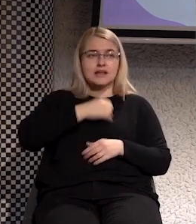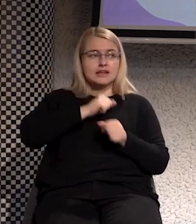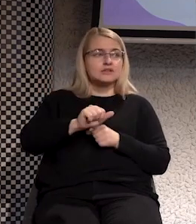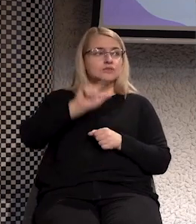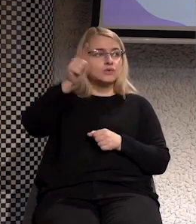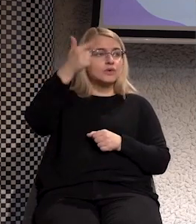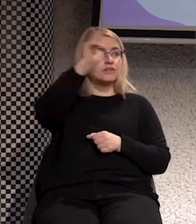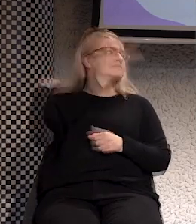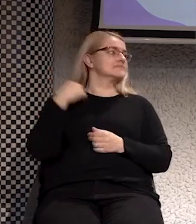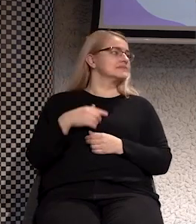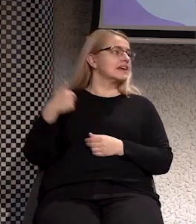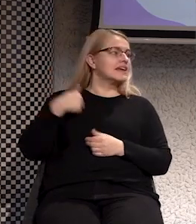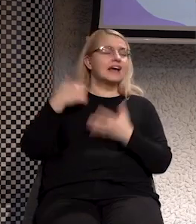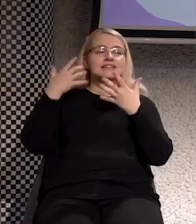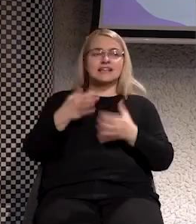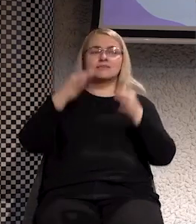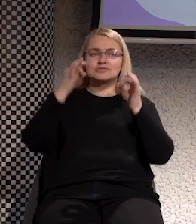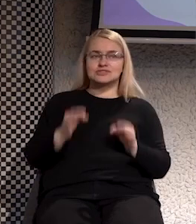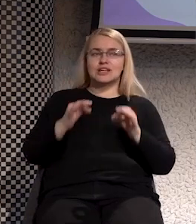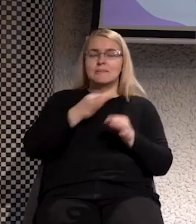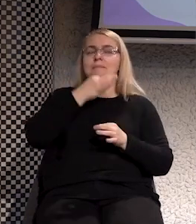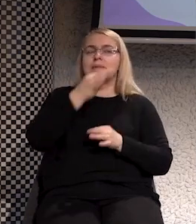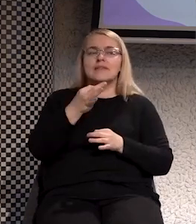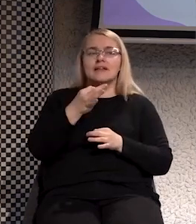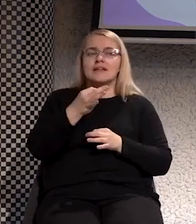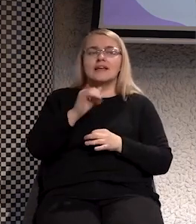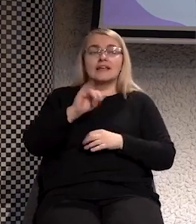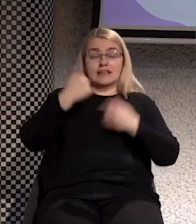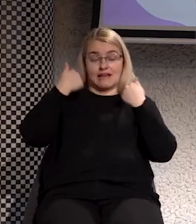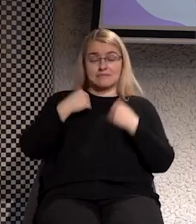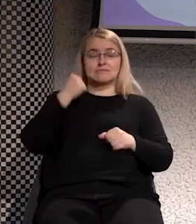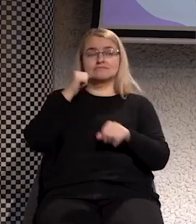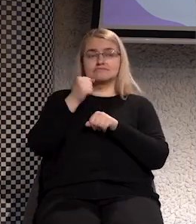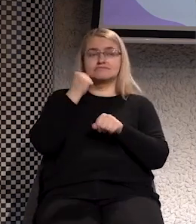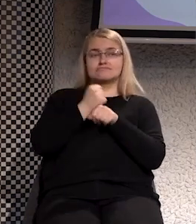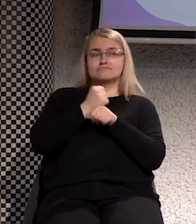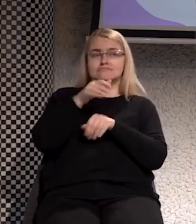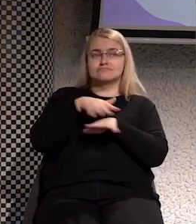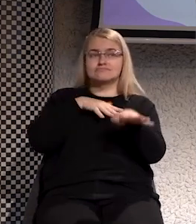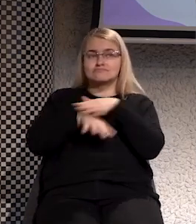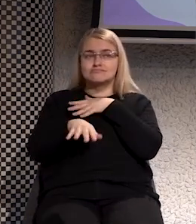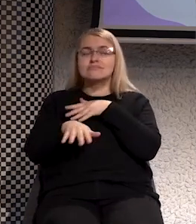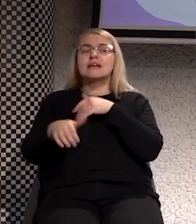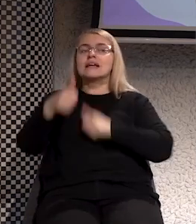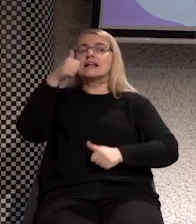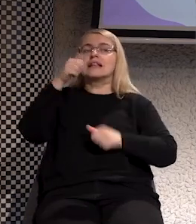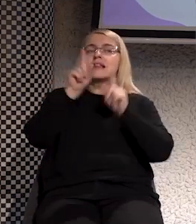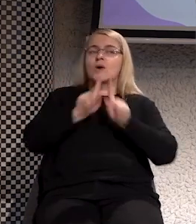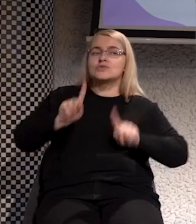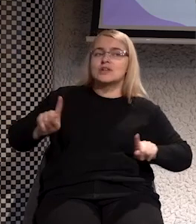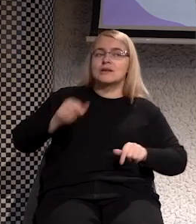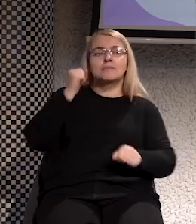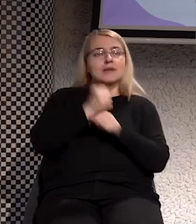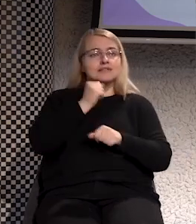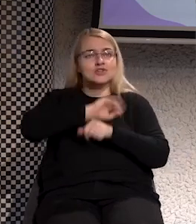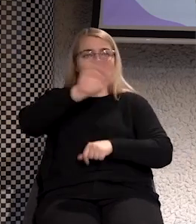za. Super. Chciałam zadać pytanie jako nauczycielka. Ja pracuję akurat w szkole podstawowej. I bardzo mnie